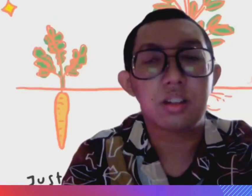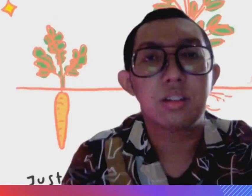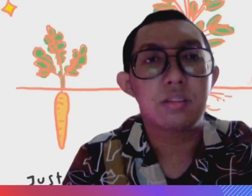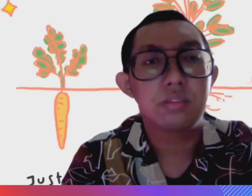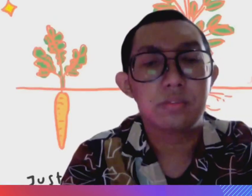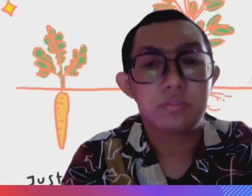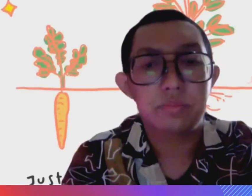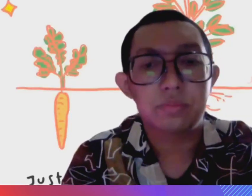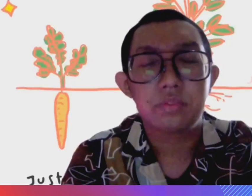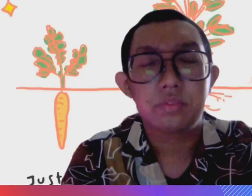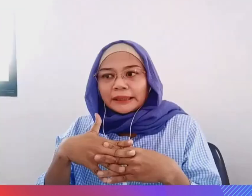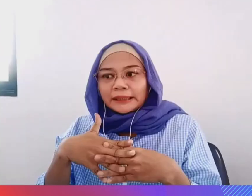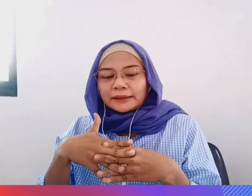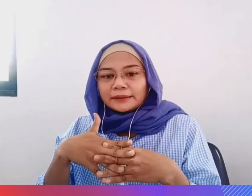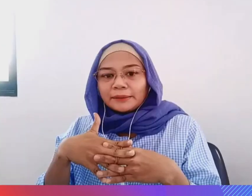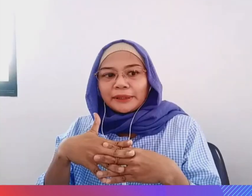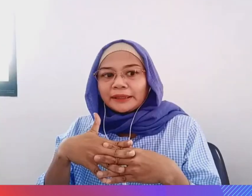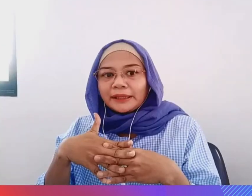Jadi